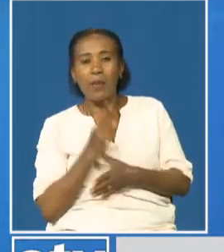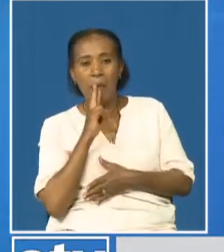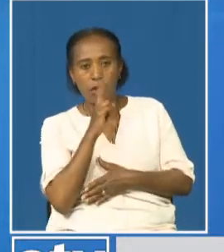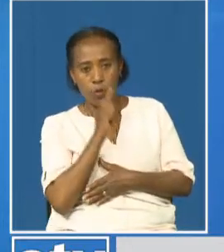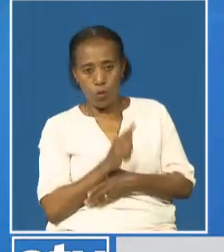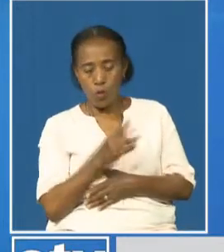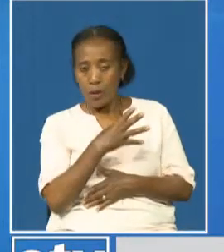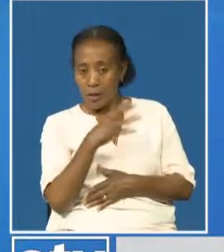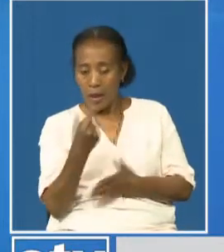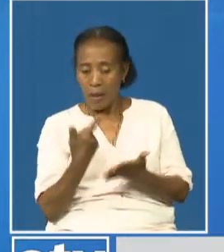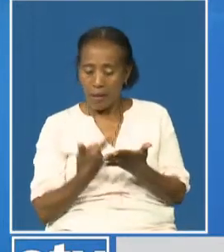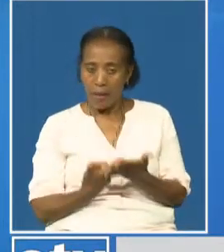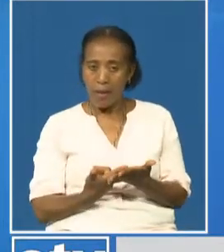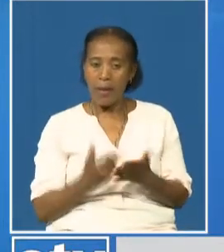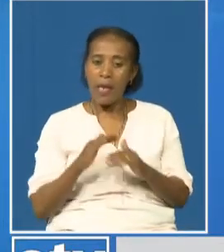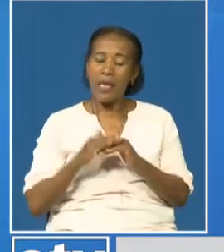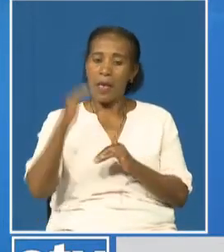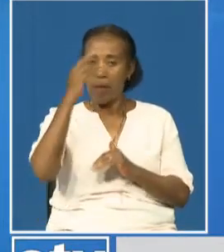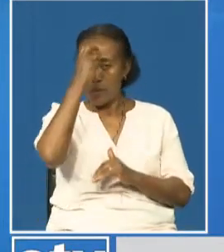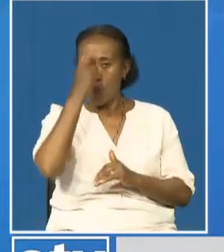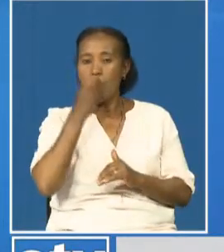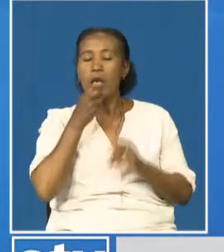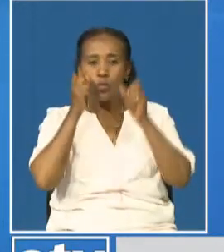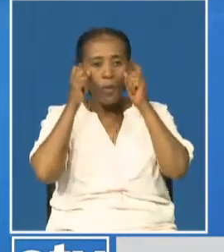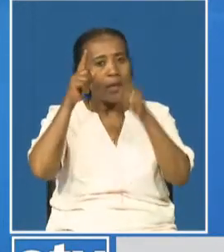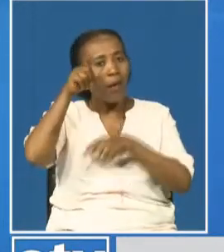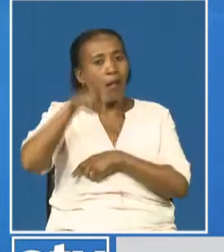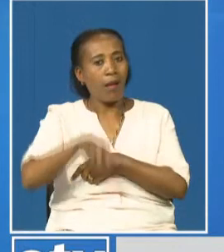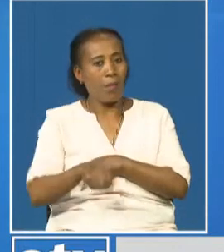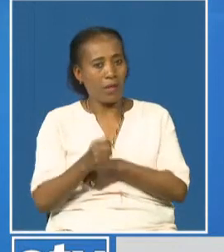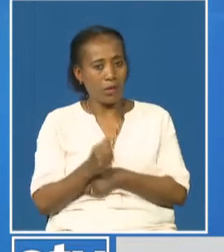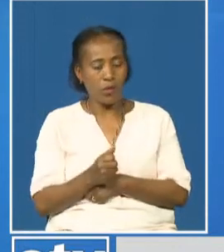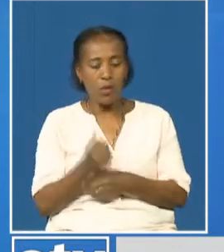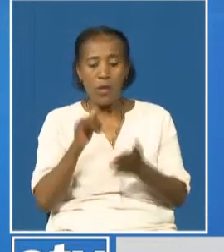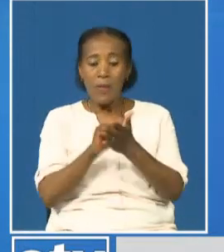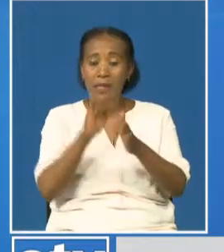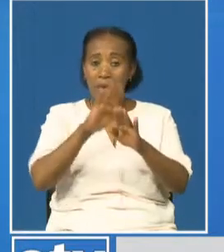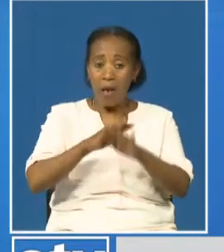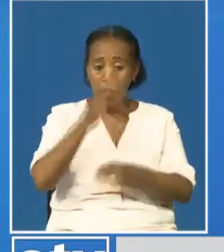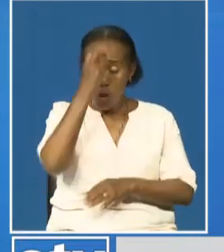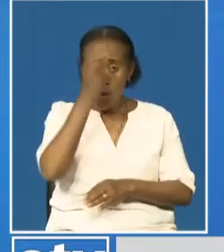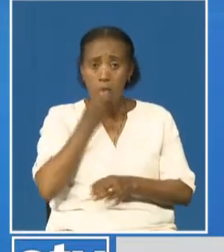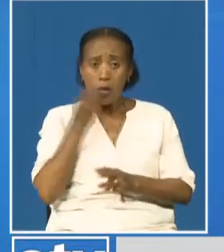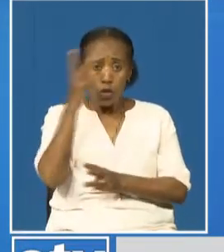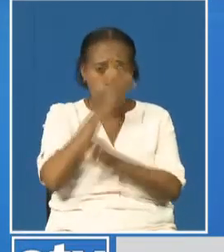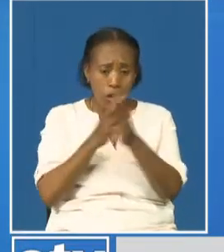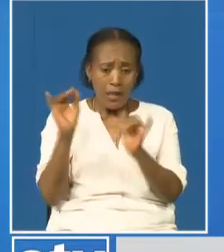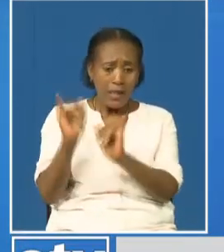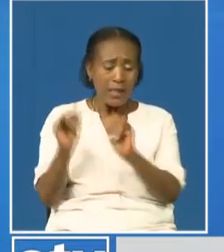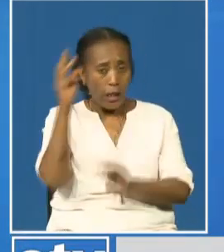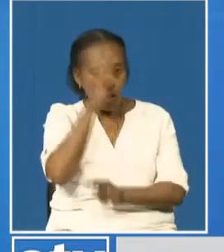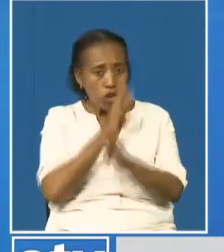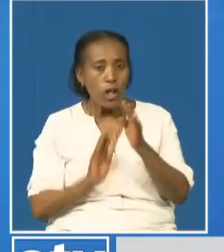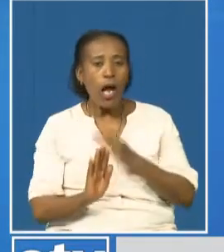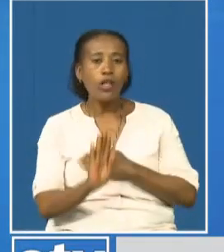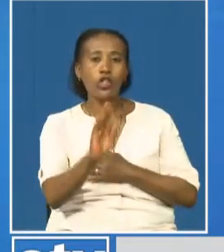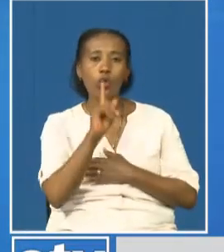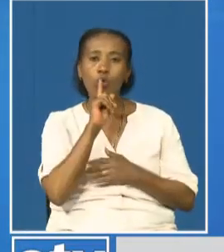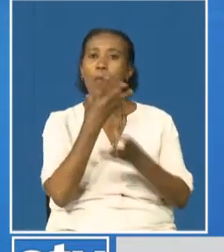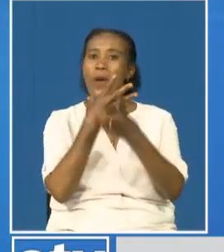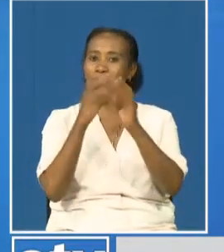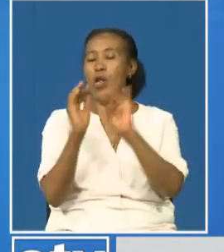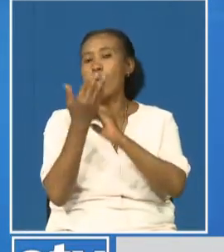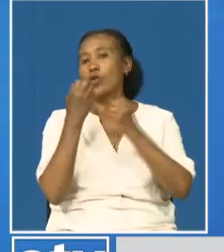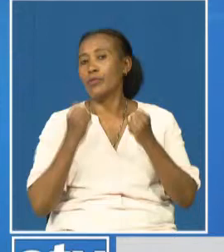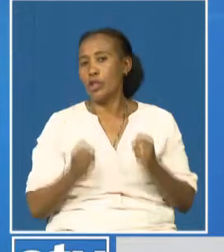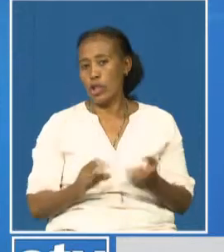ነው እና ይህንን የበለጠ ወላጆች መረዳት አለባቸው። በዛ ላይ የልጆች ችግር ካለ እንደ ችግራቸው ነው መፍትሄው